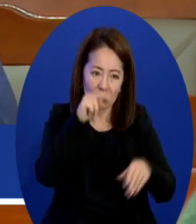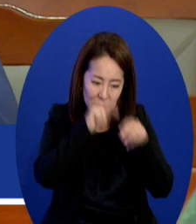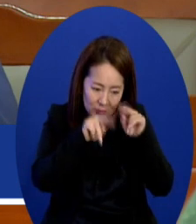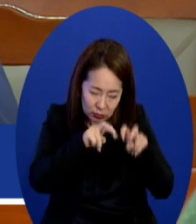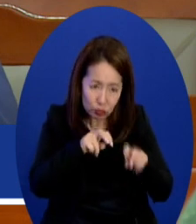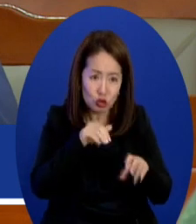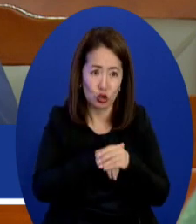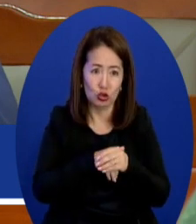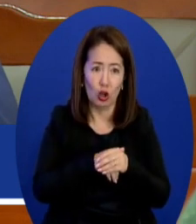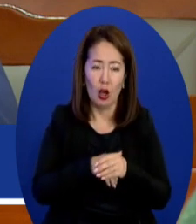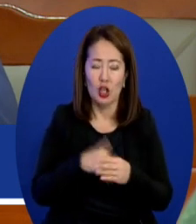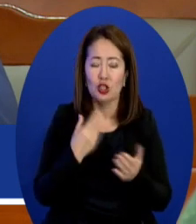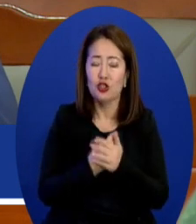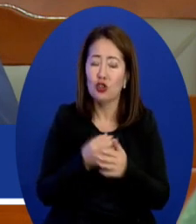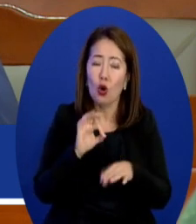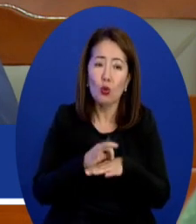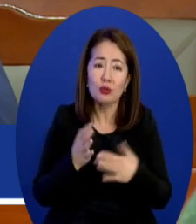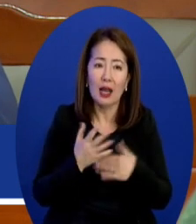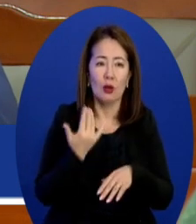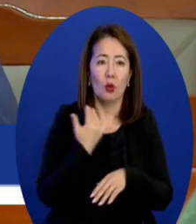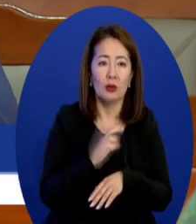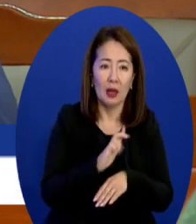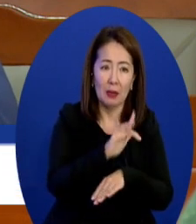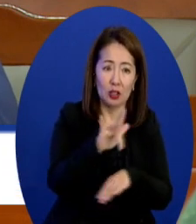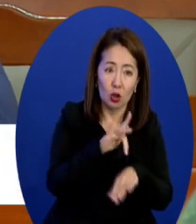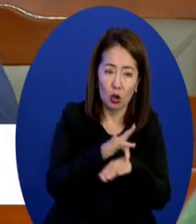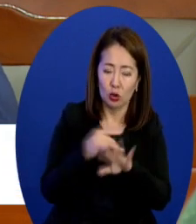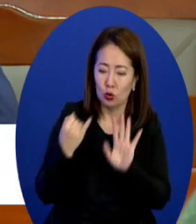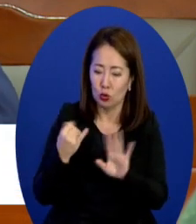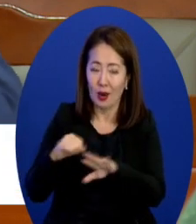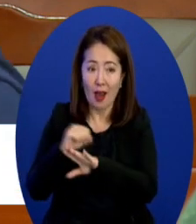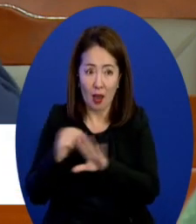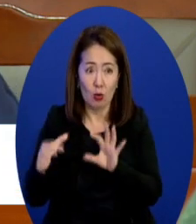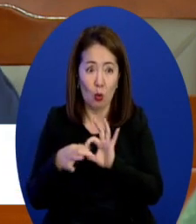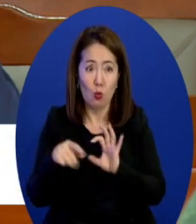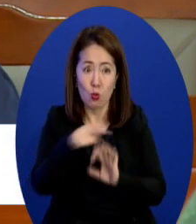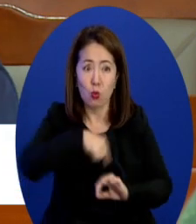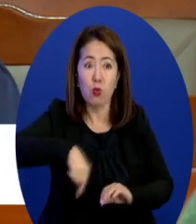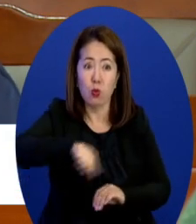нь Улаанбаатар хот 6 аймаг байгаа тийм ээ. За халдваргүй